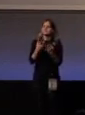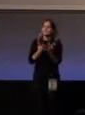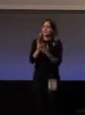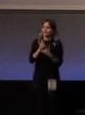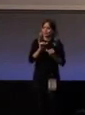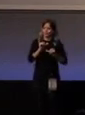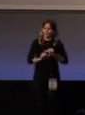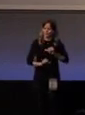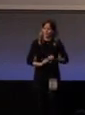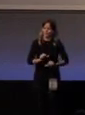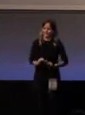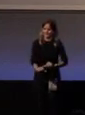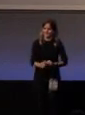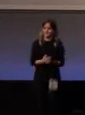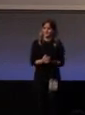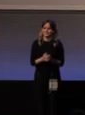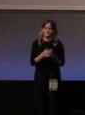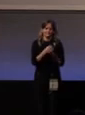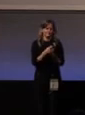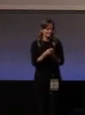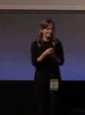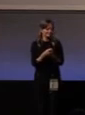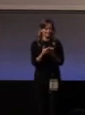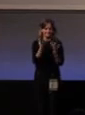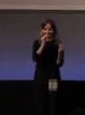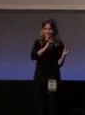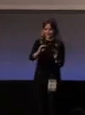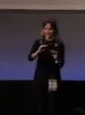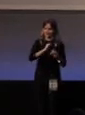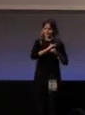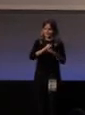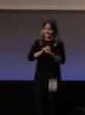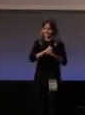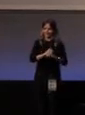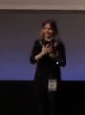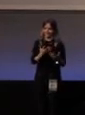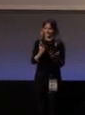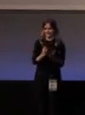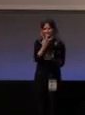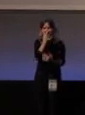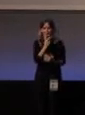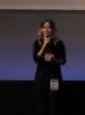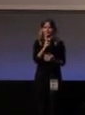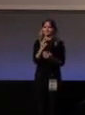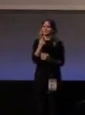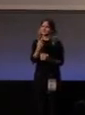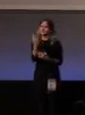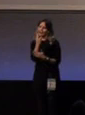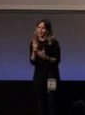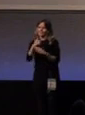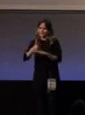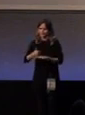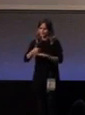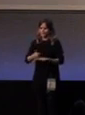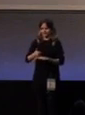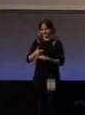first one was worden bij aut5 education media we still in the old regime met worden bij het arts instituten zouden een at of